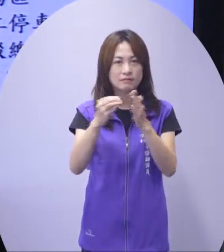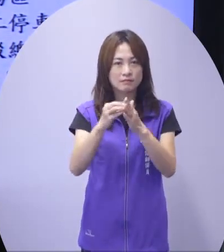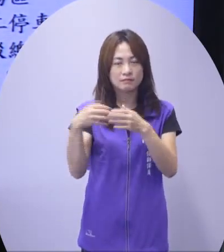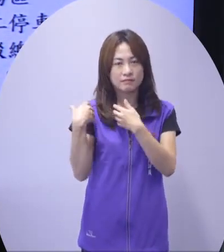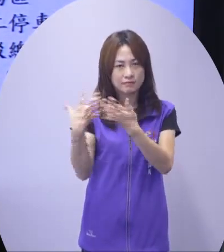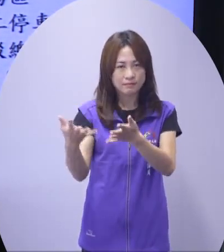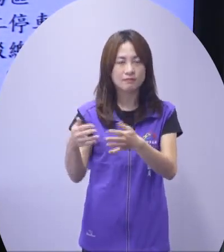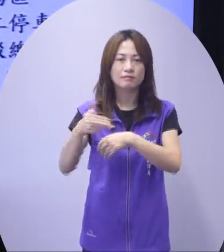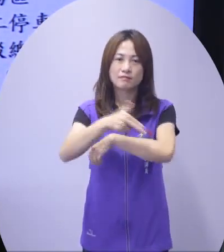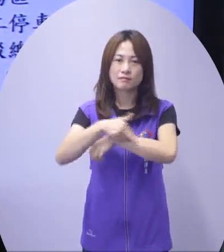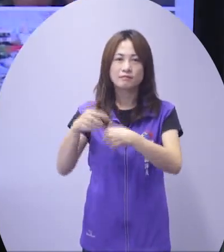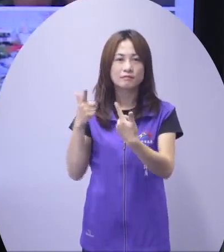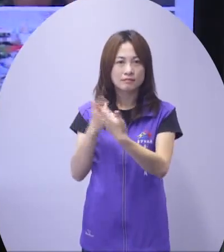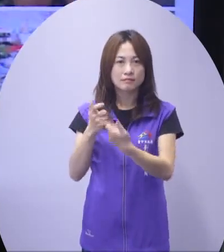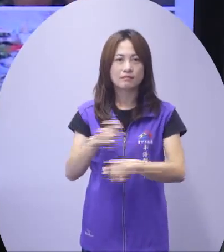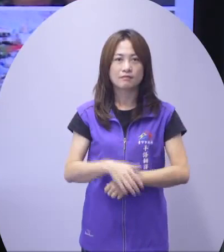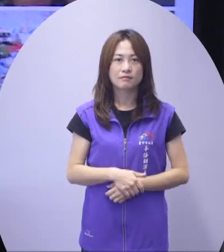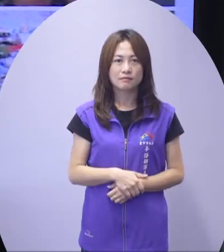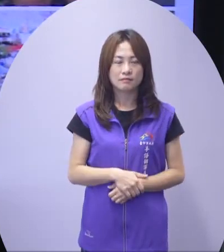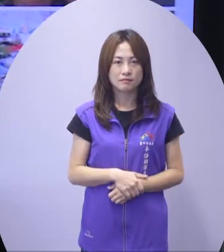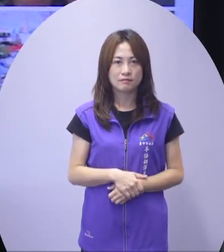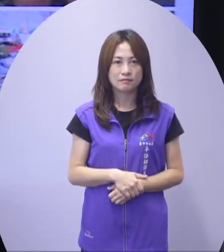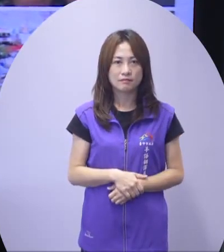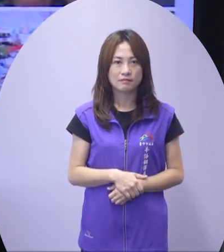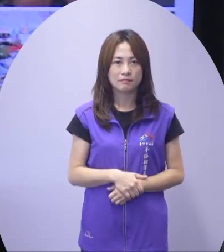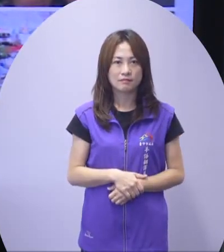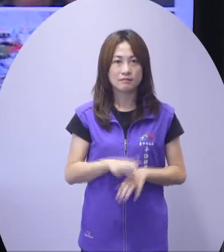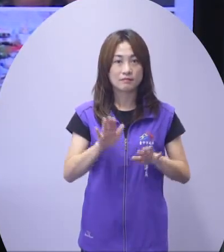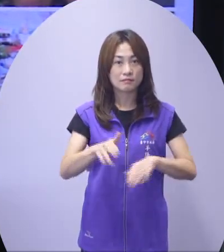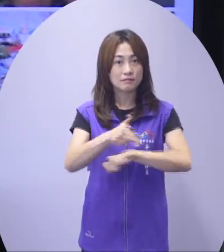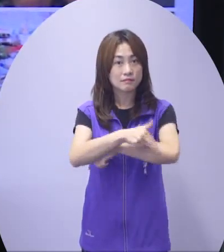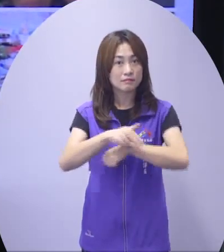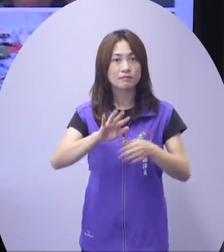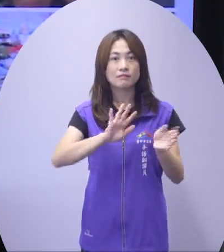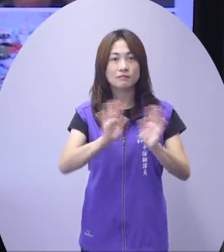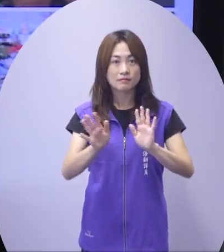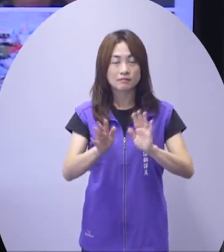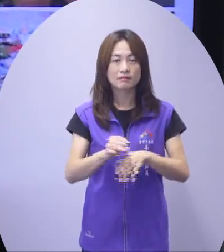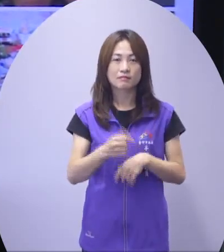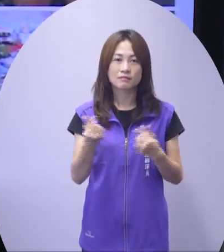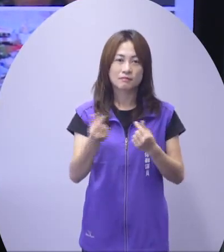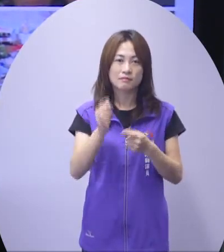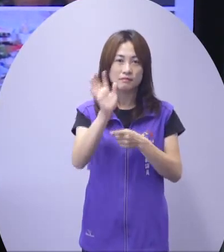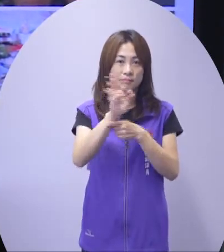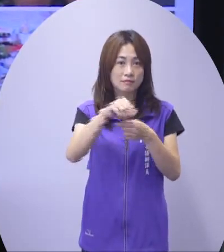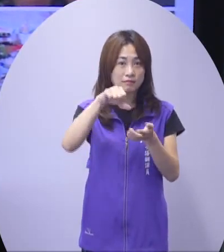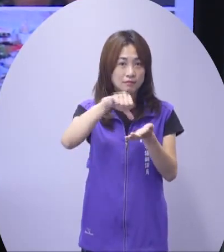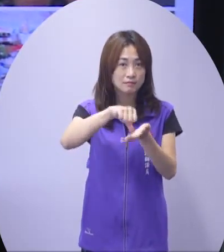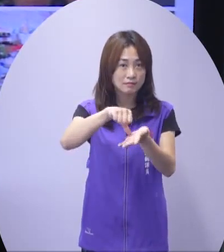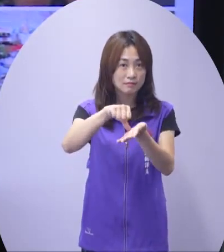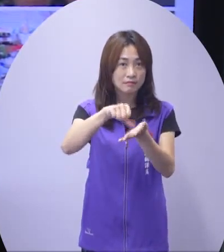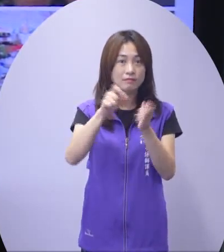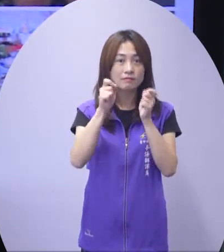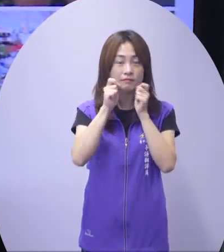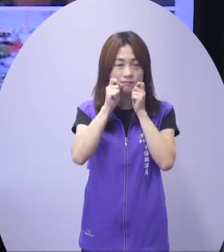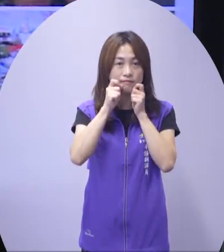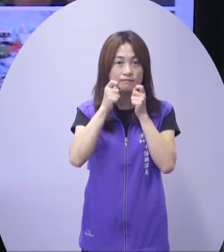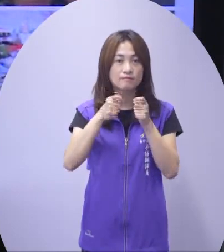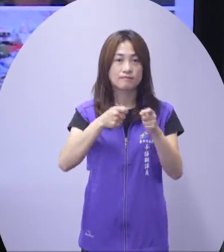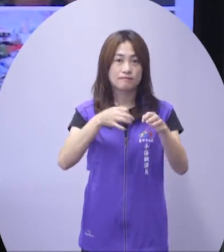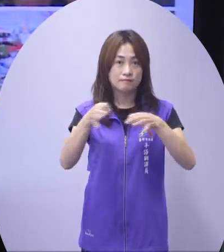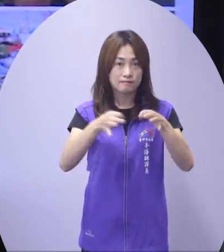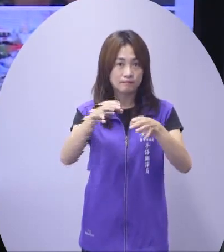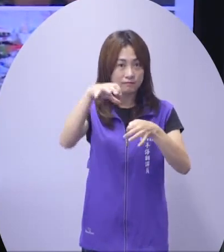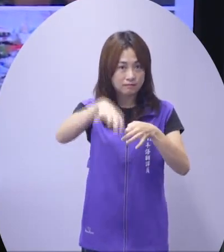置哎。那目前的规划情形，特别在龙潭民行道区里面，我们目前规划的一共